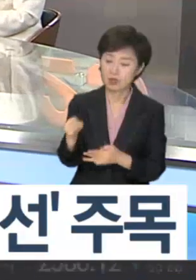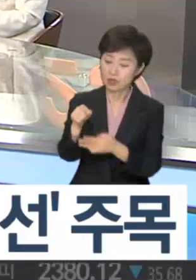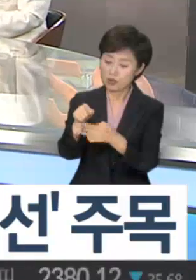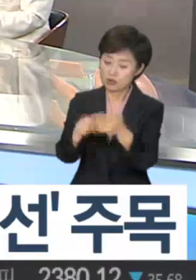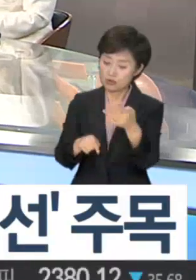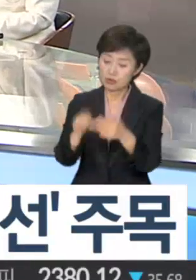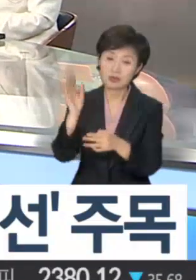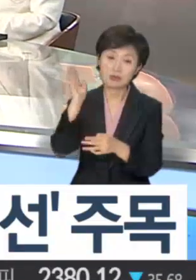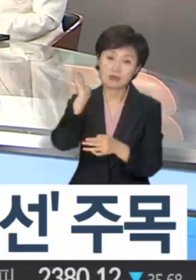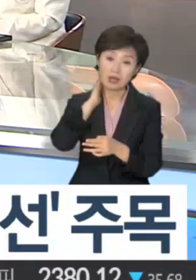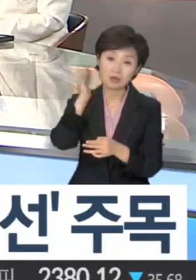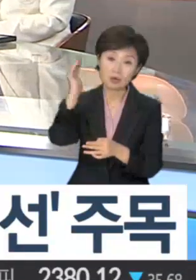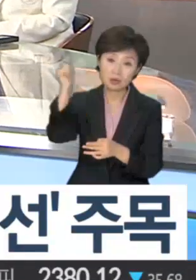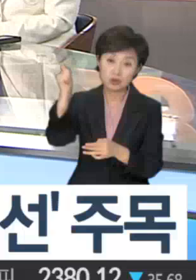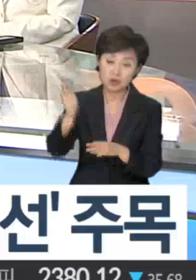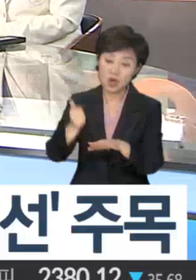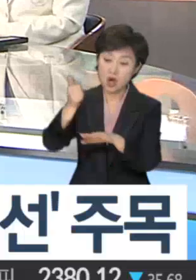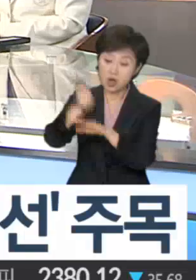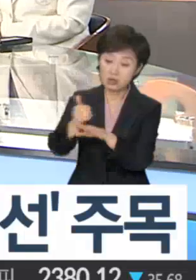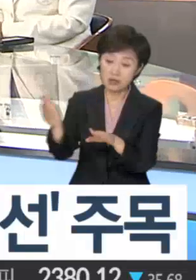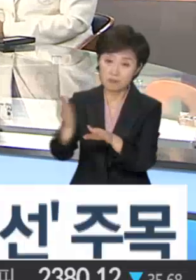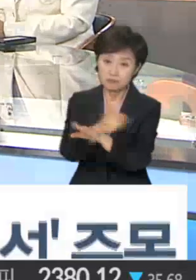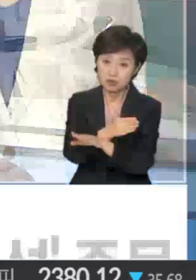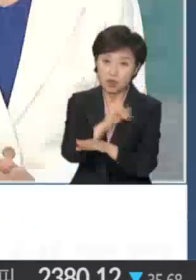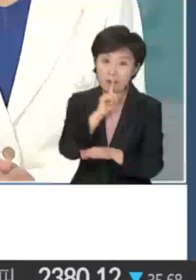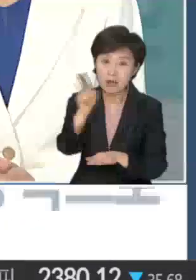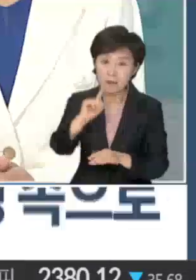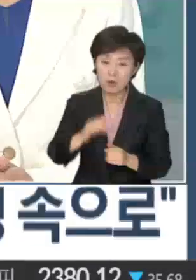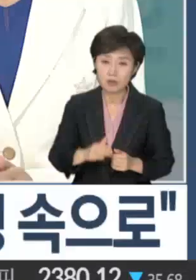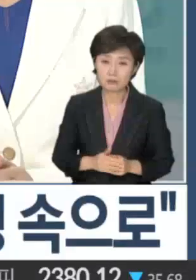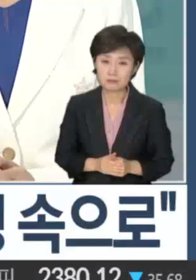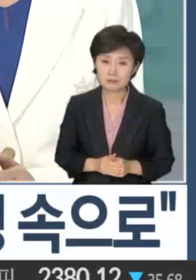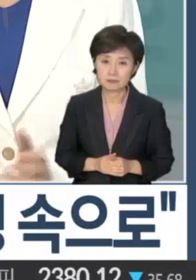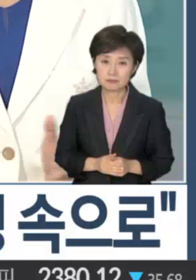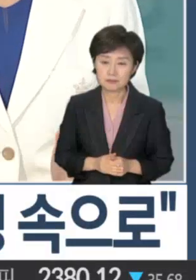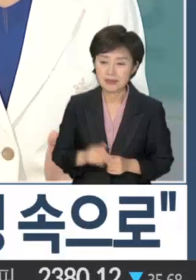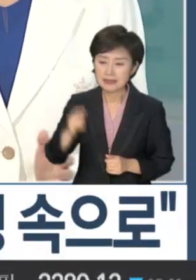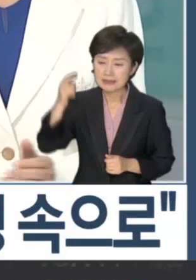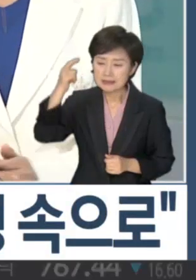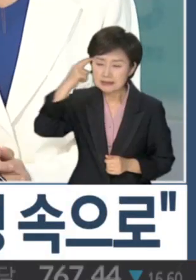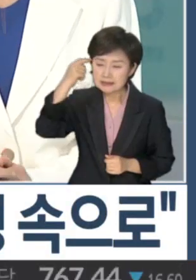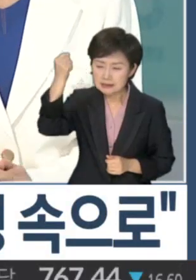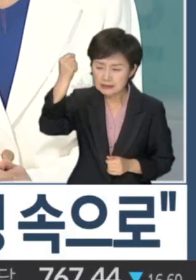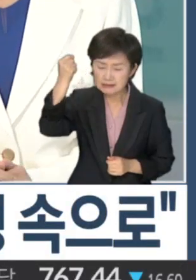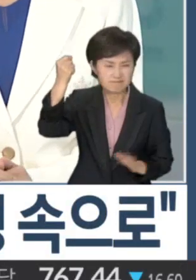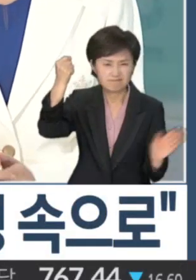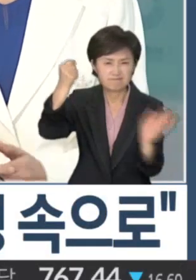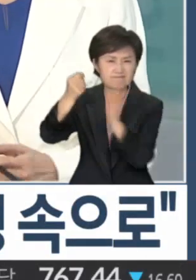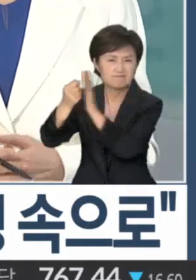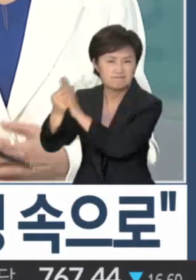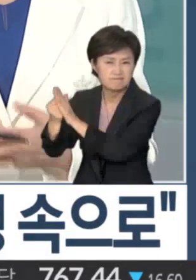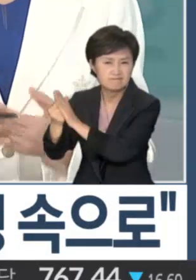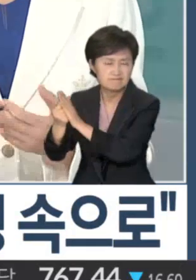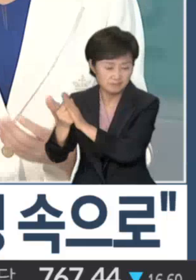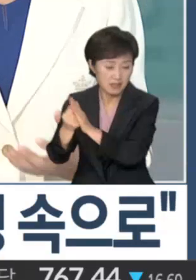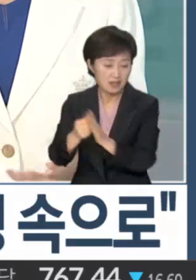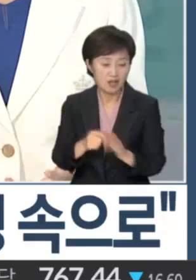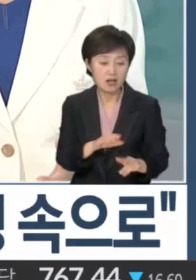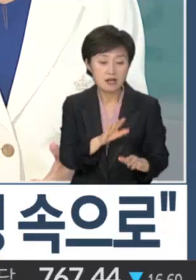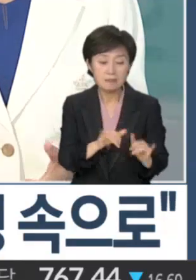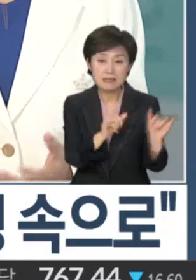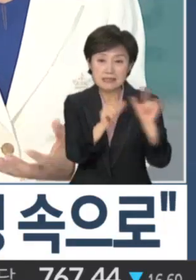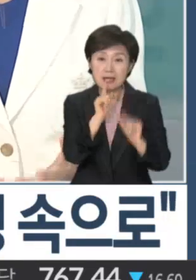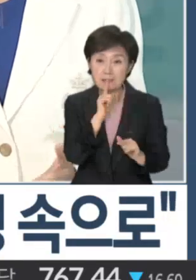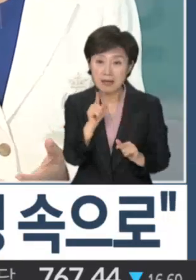윤석열 대통령이 사실 취임 때부터 인용보다 사실 실용이다라고 얘기를 하셨고 또 그동안에도